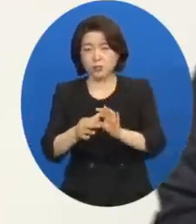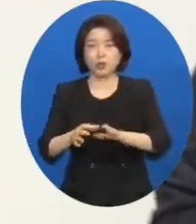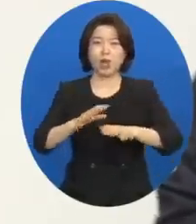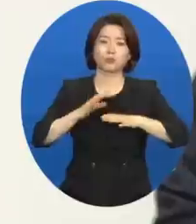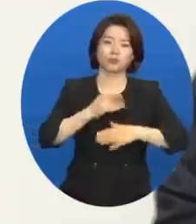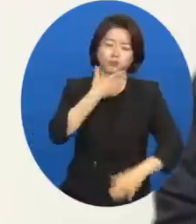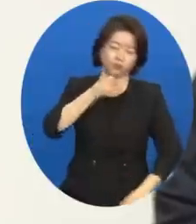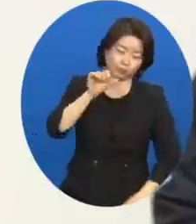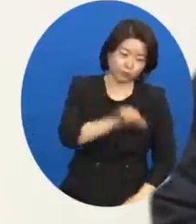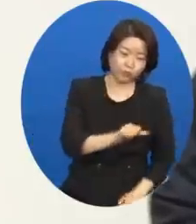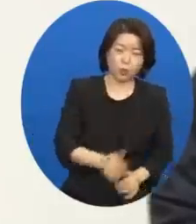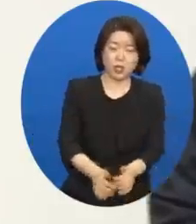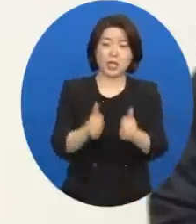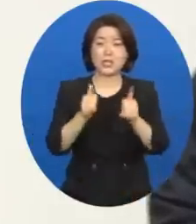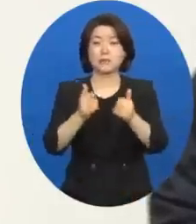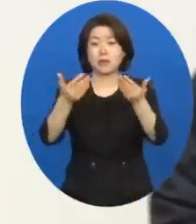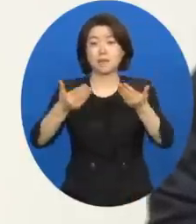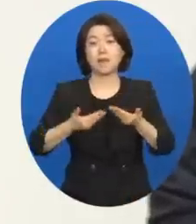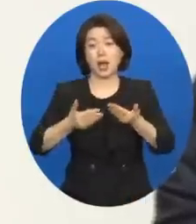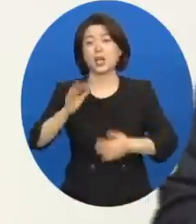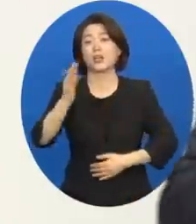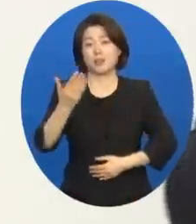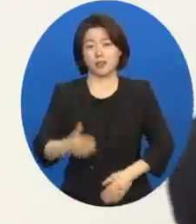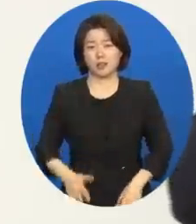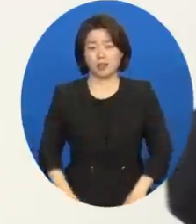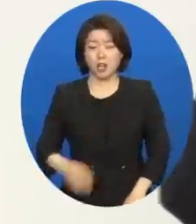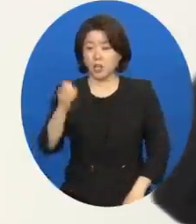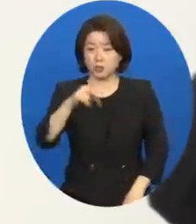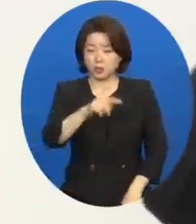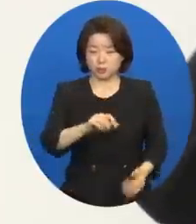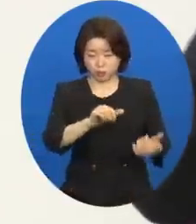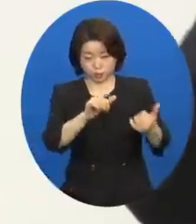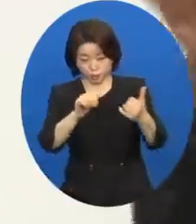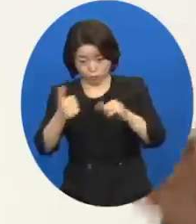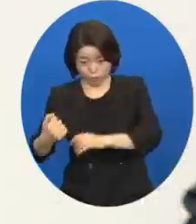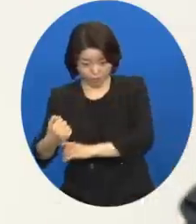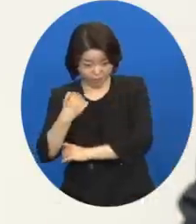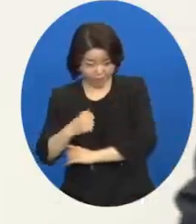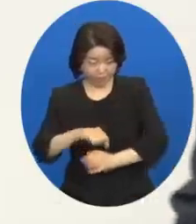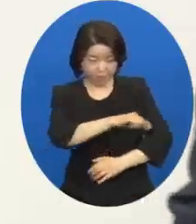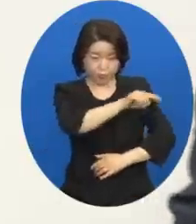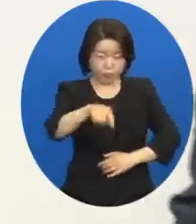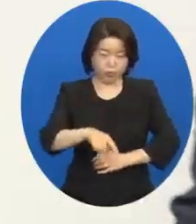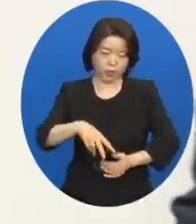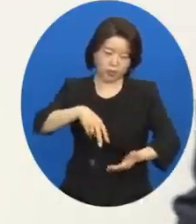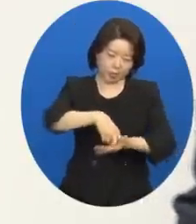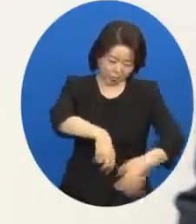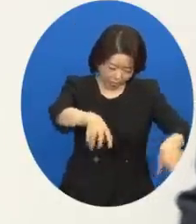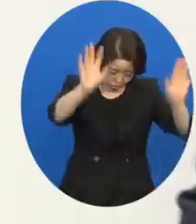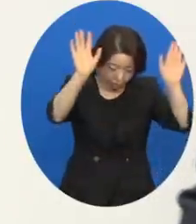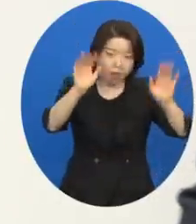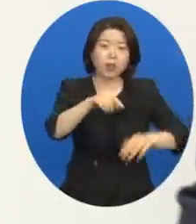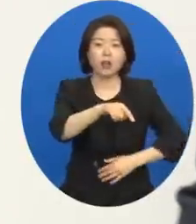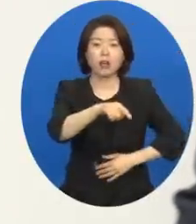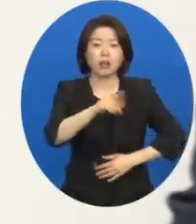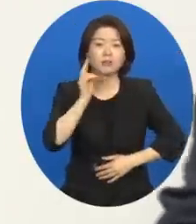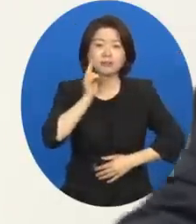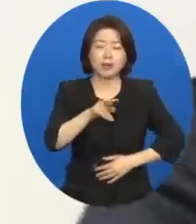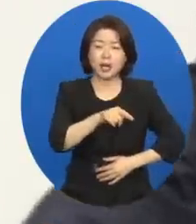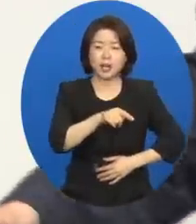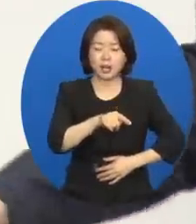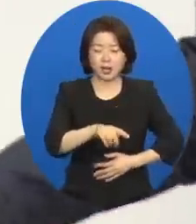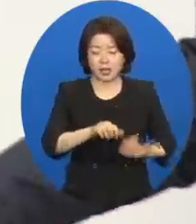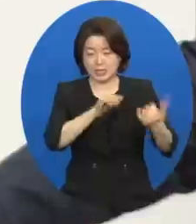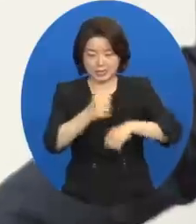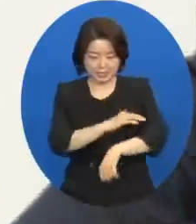저주와 심판을 받을 수밖에 없고 그리고 그 죽음의 세력에 무릎 꿇고 그리고 끔찍하게 그